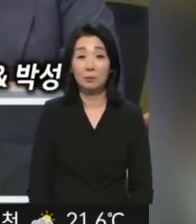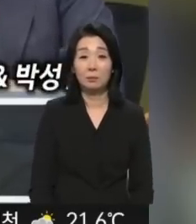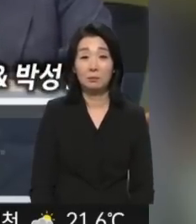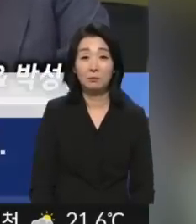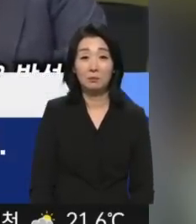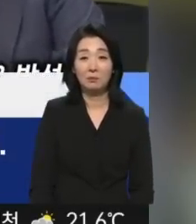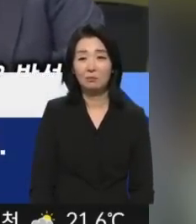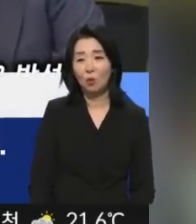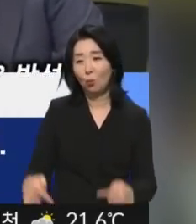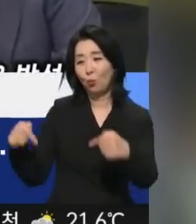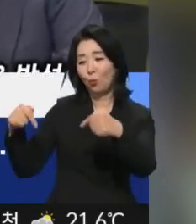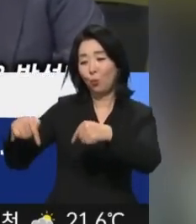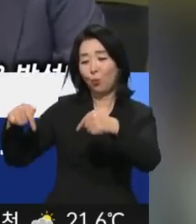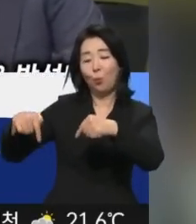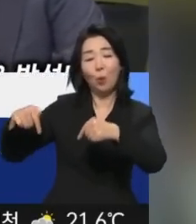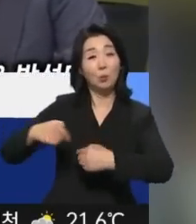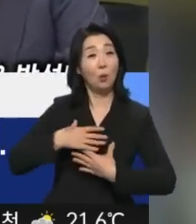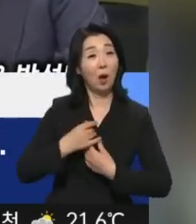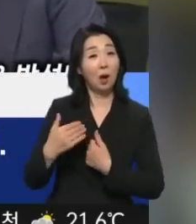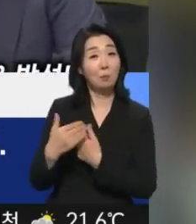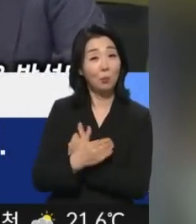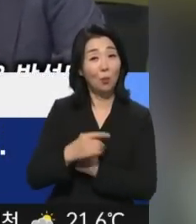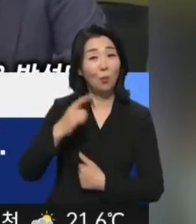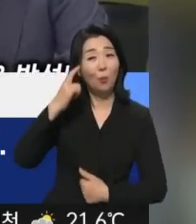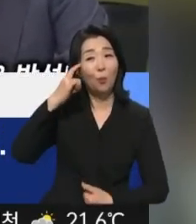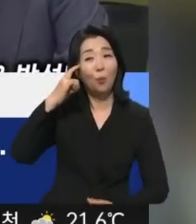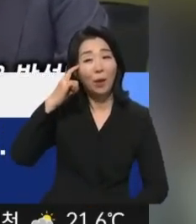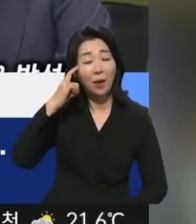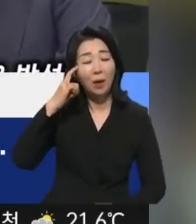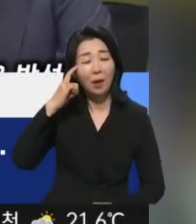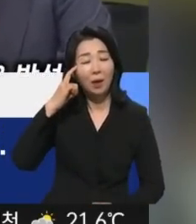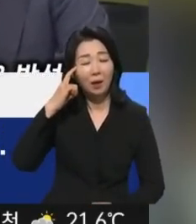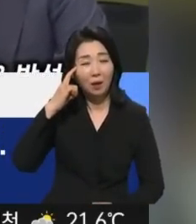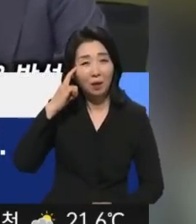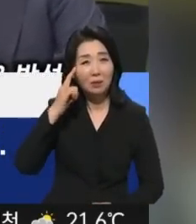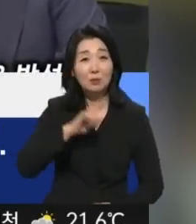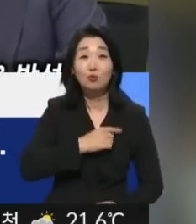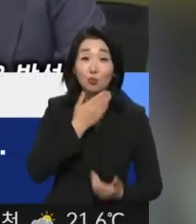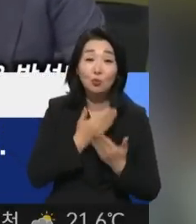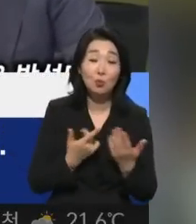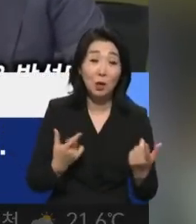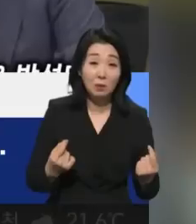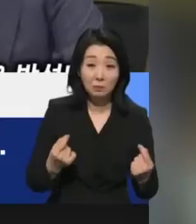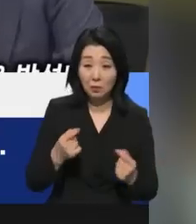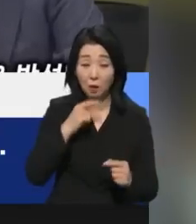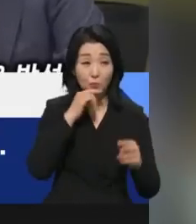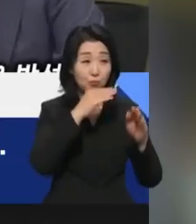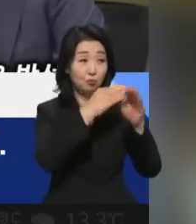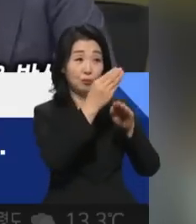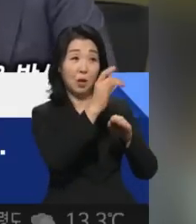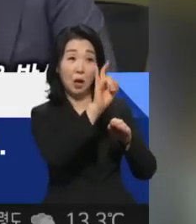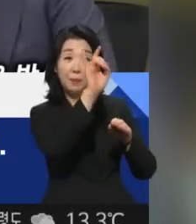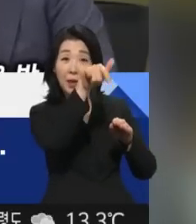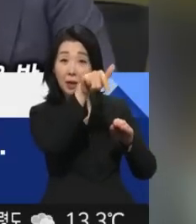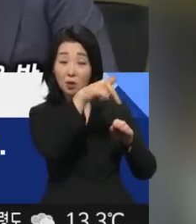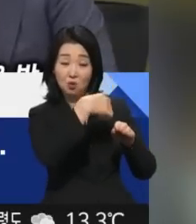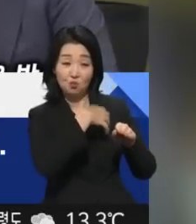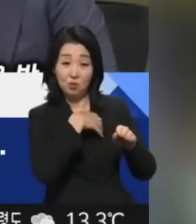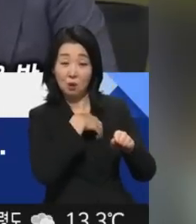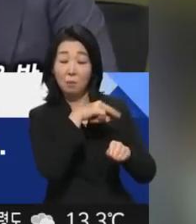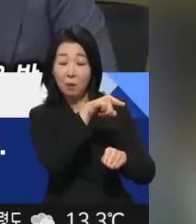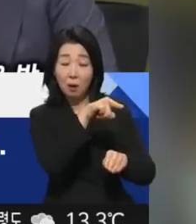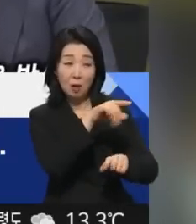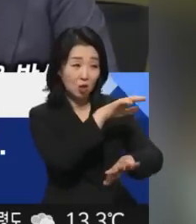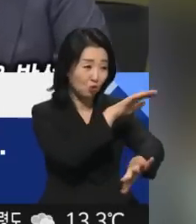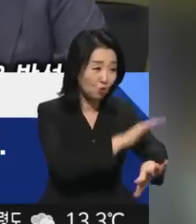사실 외교라는 것은 외교 안보는 초당적으로 이루어져야 되는 거잖아요. 그렇죠. 그리고 무슨 뭐 북한의 핵 위협이라든 것이 무슨 좌나